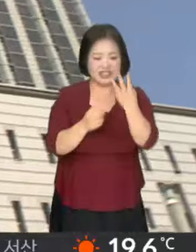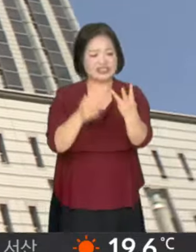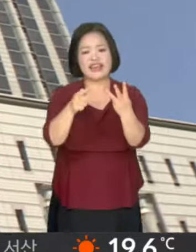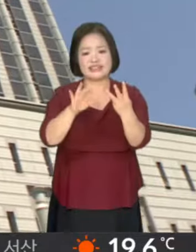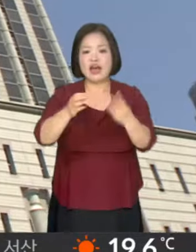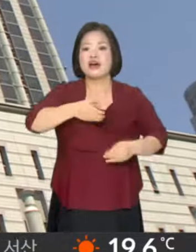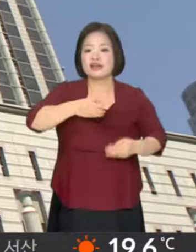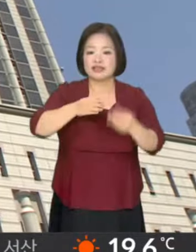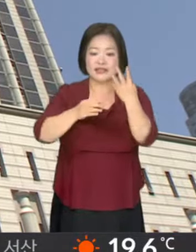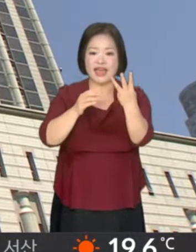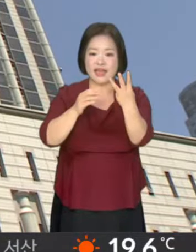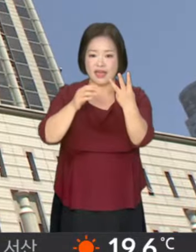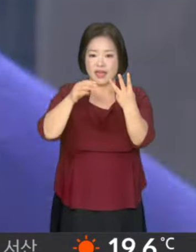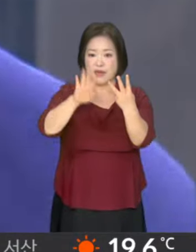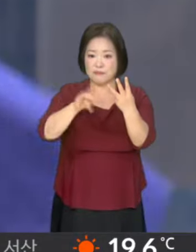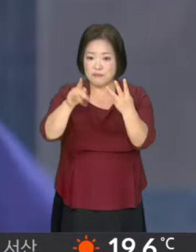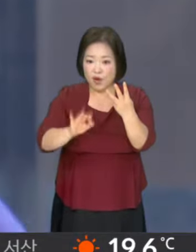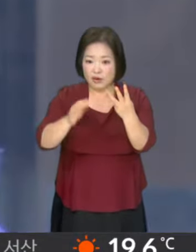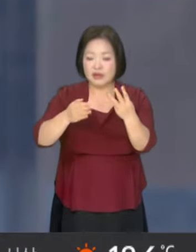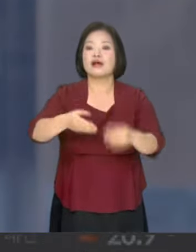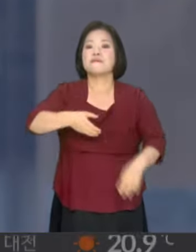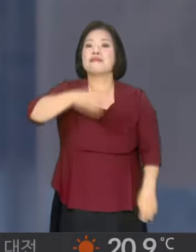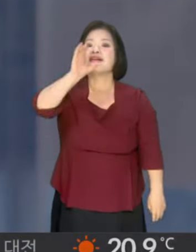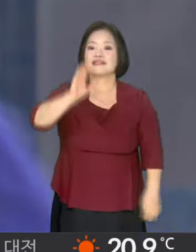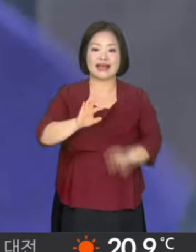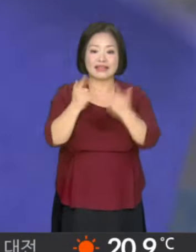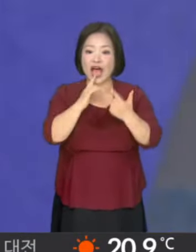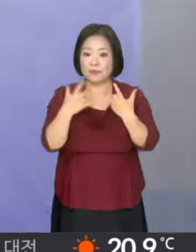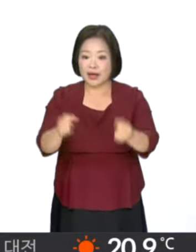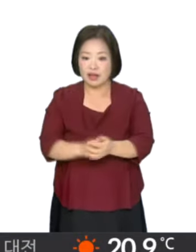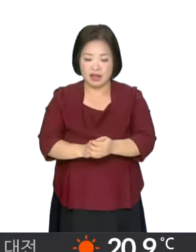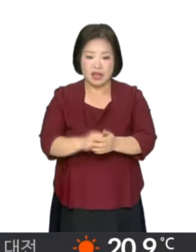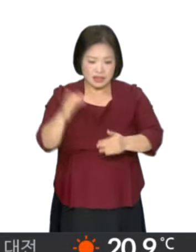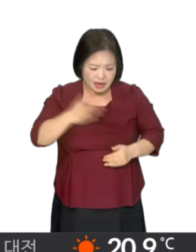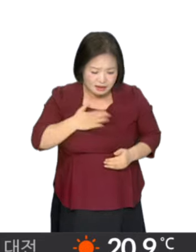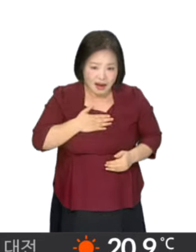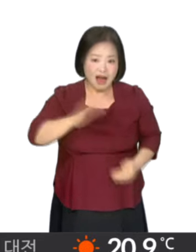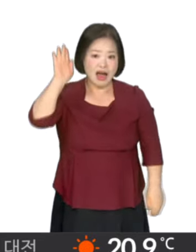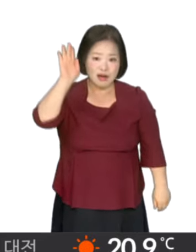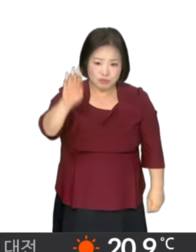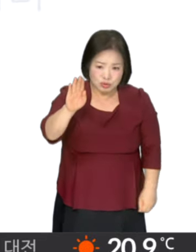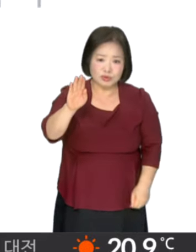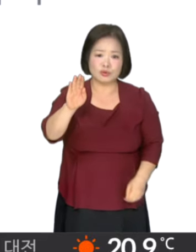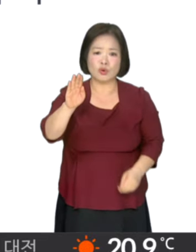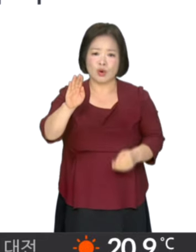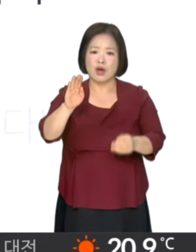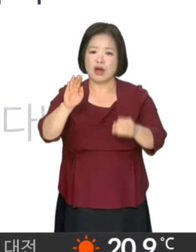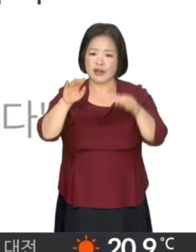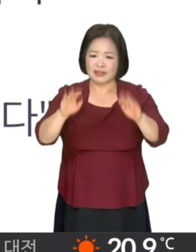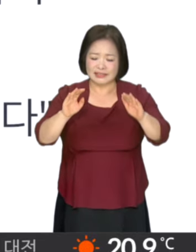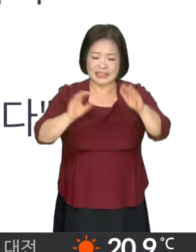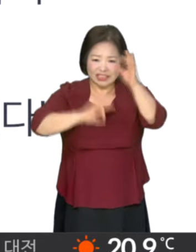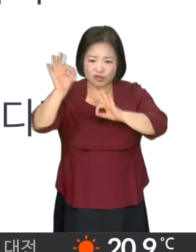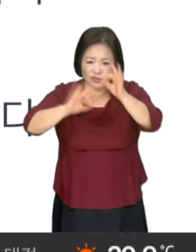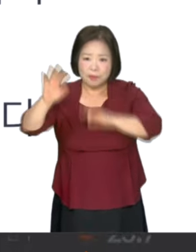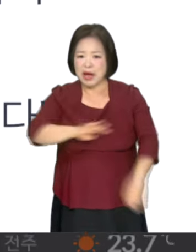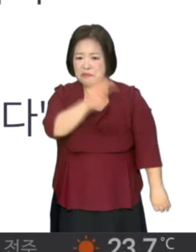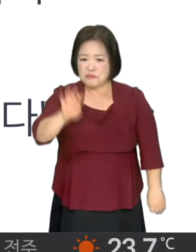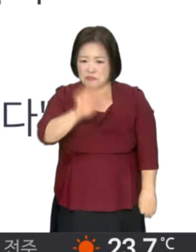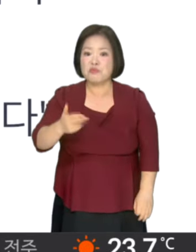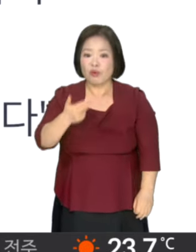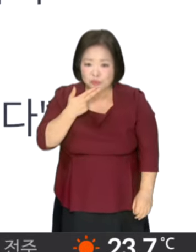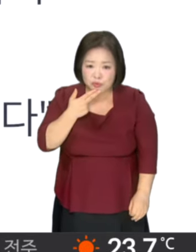꺼내들고 최우 진수를 읽어 내려갔습니다 같은 실수를 반복하지 않는 삶을 살아가려 노력하겠다며 정신